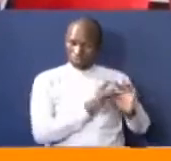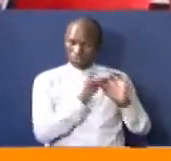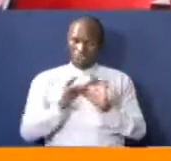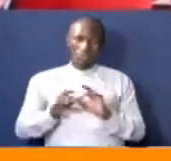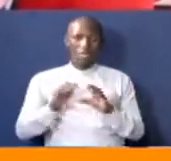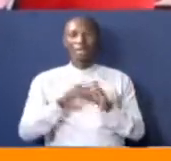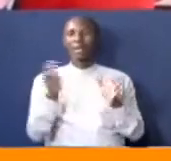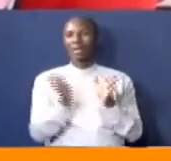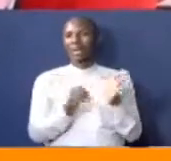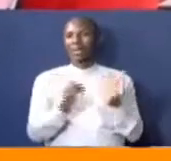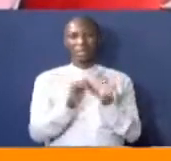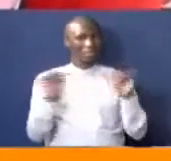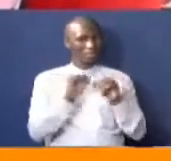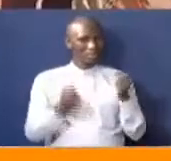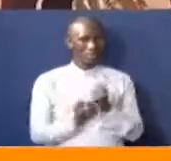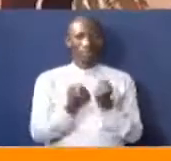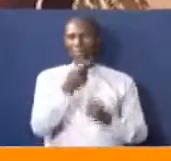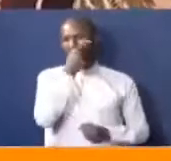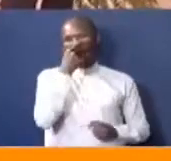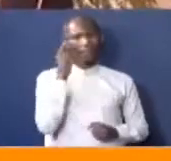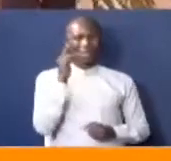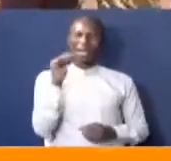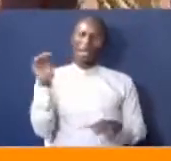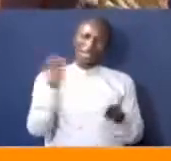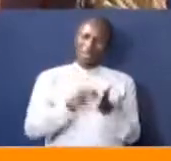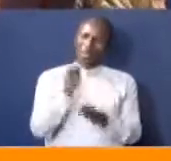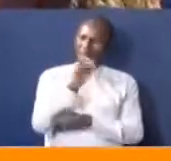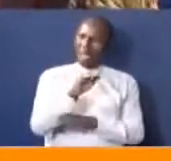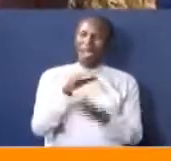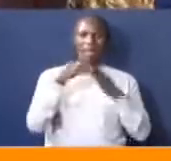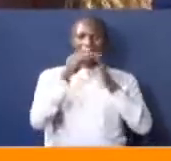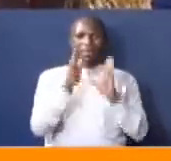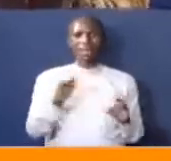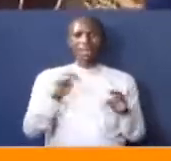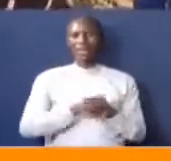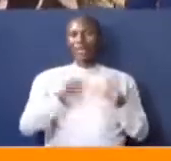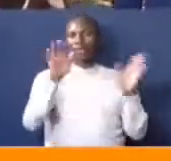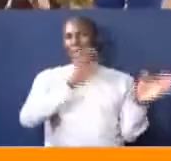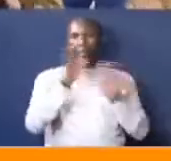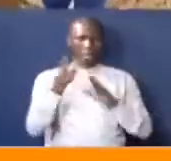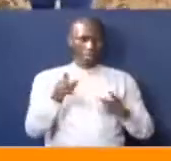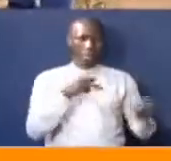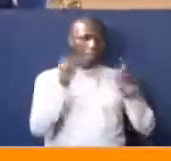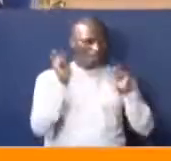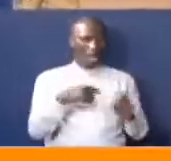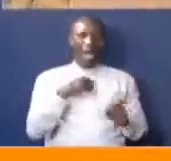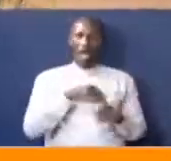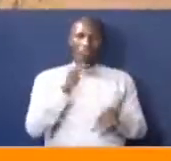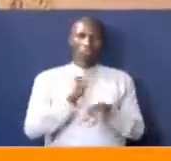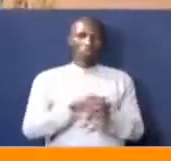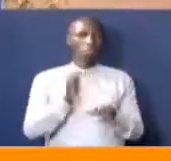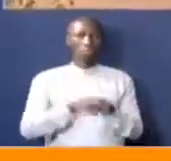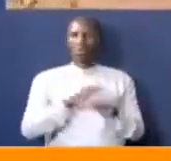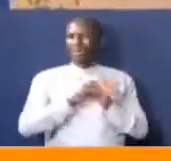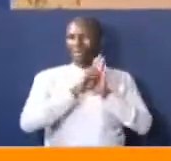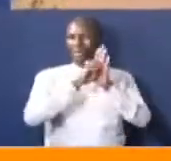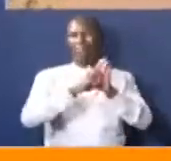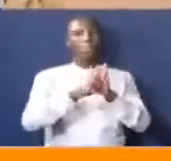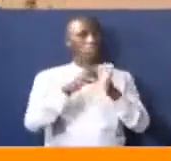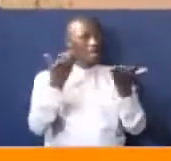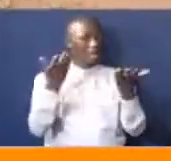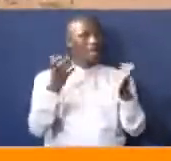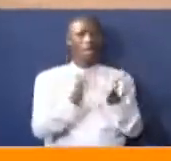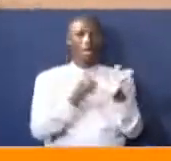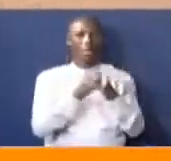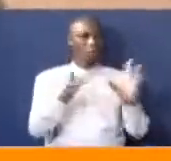Ukamba na kukwata mbao Kalonzo na maa kule ndongo ina muno ila sicha manicha waipa kwetu wana mwalo oto mwailu kwa mbae ya Mukamba na kukwata